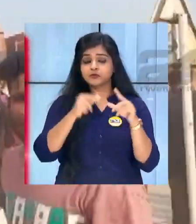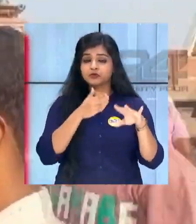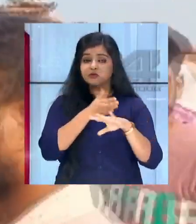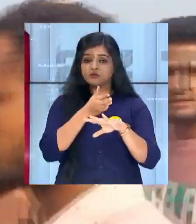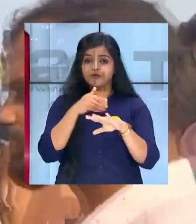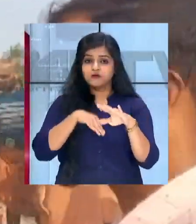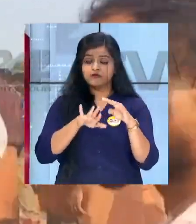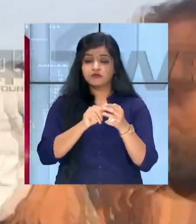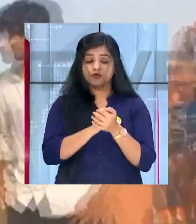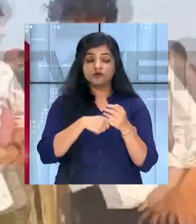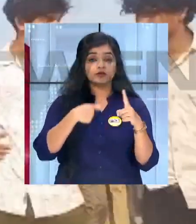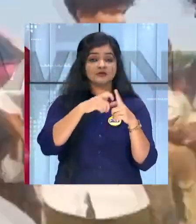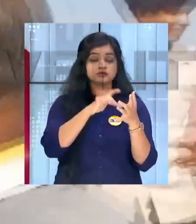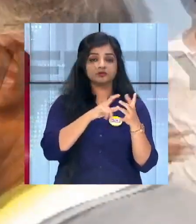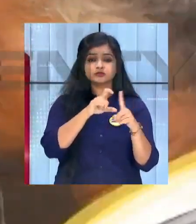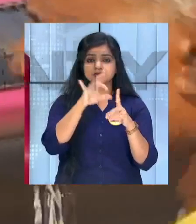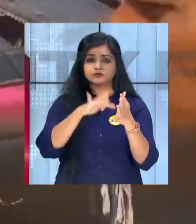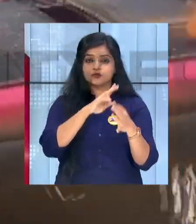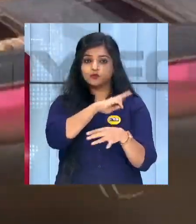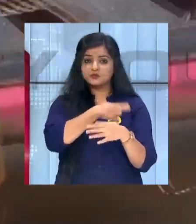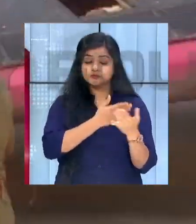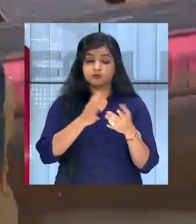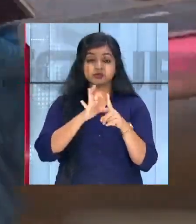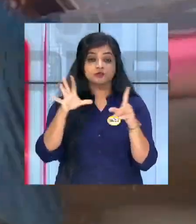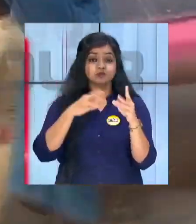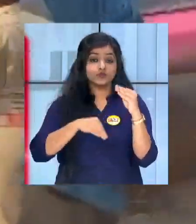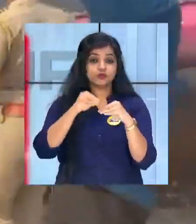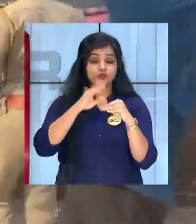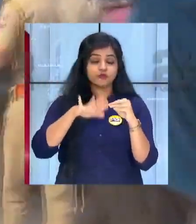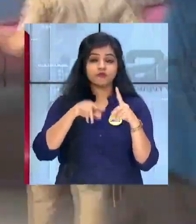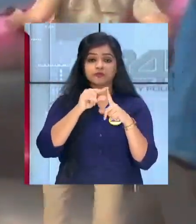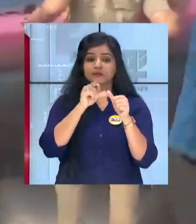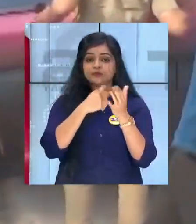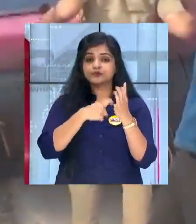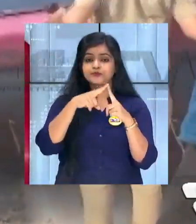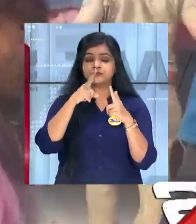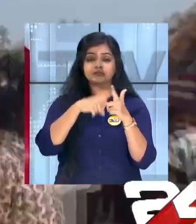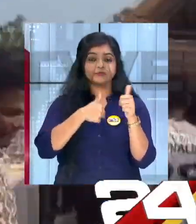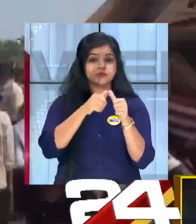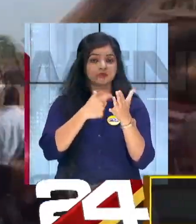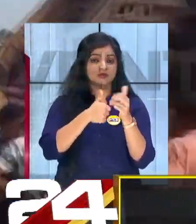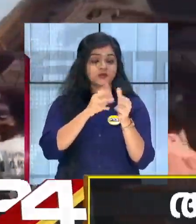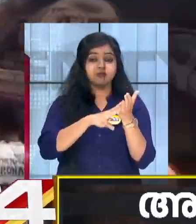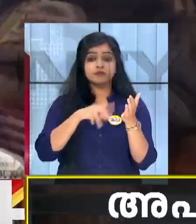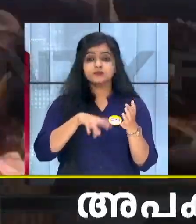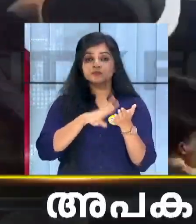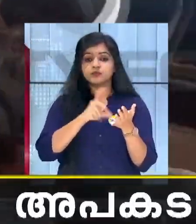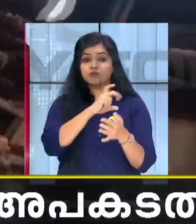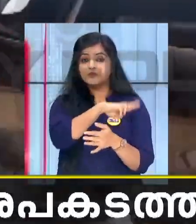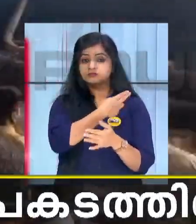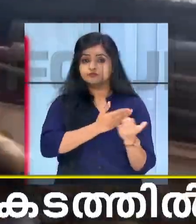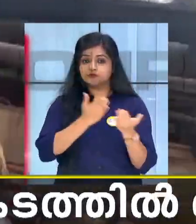പരിക്കേറ്റിട്ടുണ്ട്. ഇവരെ കാഞ്ഞങ്ങാട് ജില്ലാ ആശുപത്രിയിലും ഗുരുതരമായി പരിക്കേറ്റവരെ പരിയാരം മെഡിക്കൽ കോളേജിലേക്കും മാറ്റിയിട്ടുണ്ട് എന്ന വിവരം ലഭിക്കുന്നുണ്ട്.